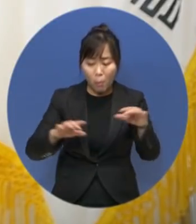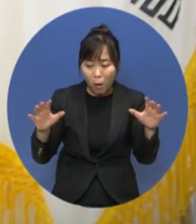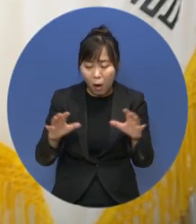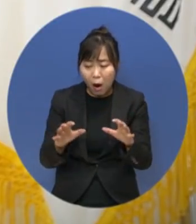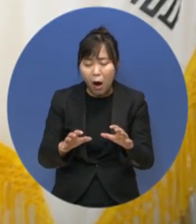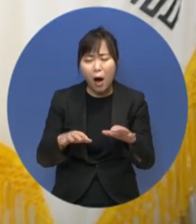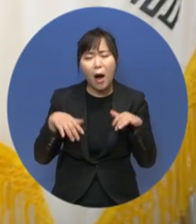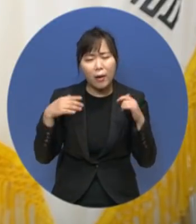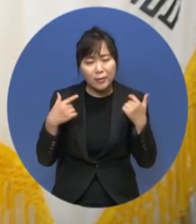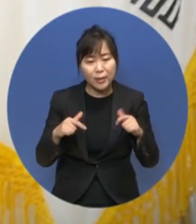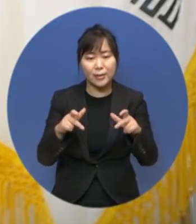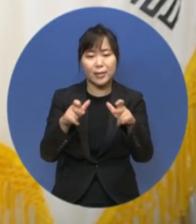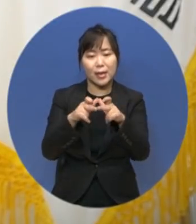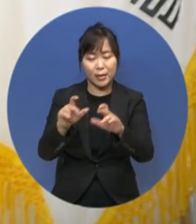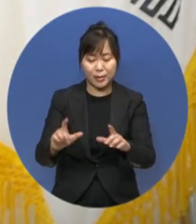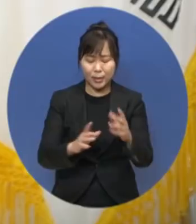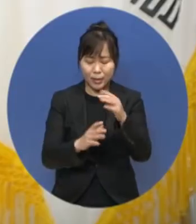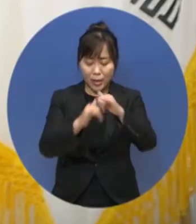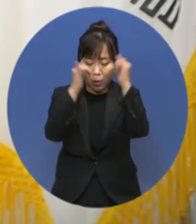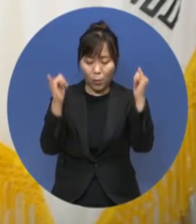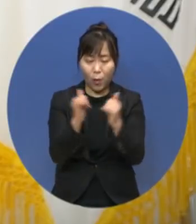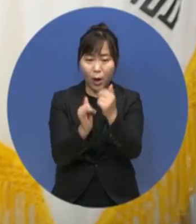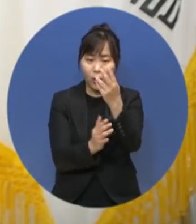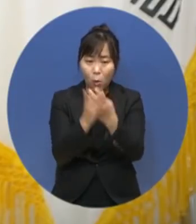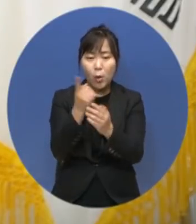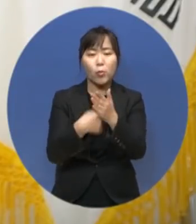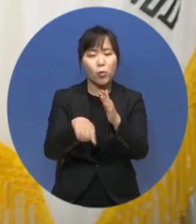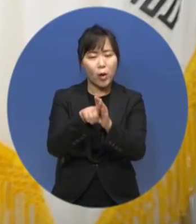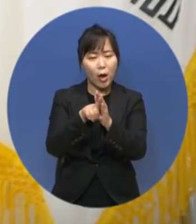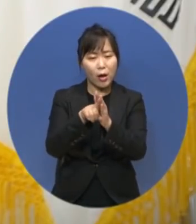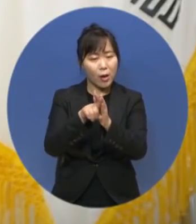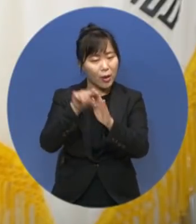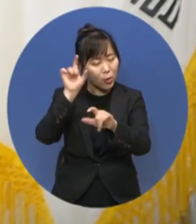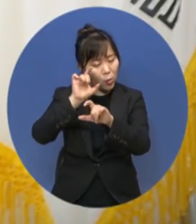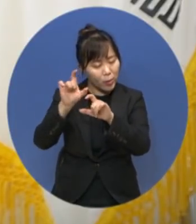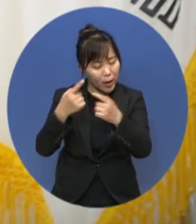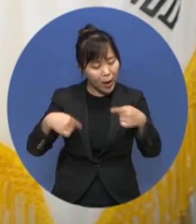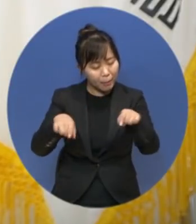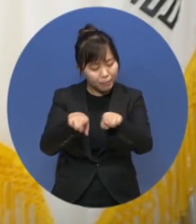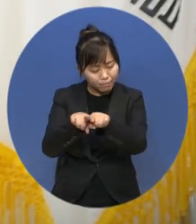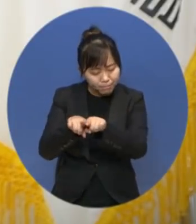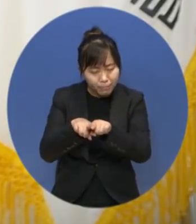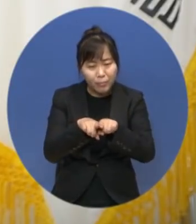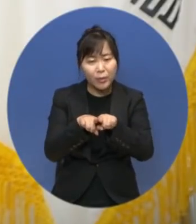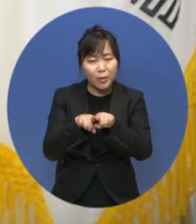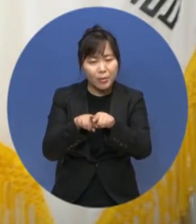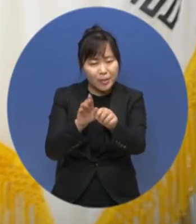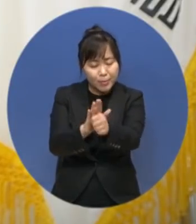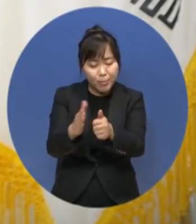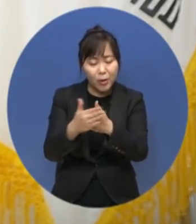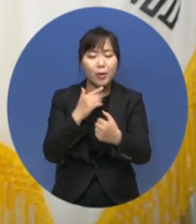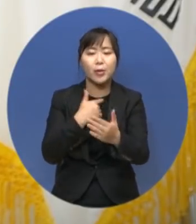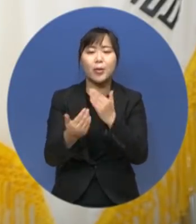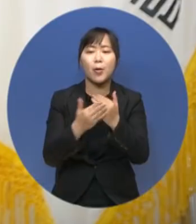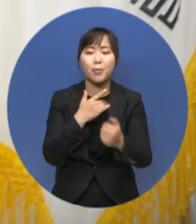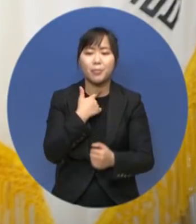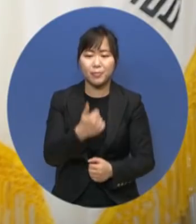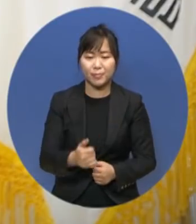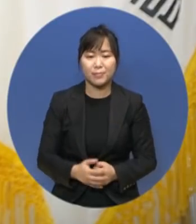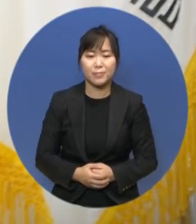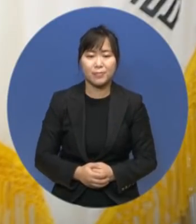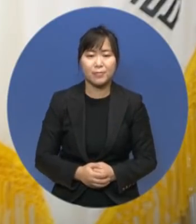모여서 항상 장애인의 사회통합을 위한 고민을 함께 나누고 협력한 경험이 있습니다.